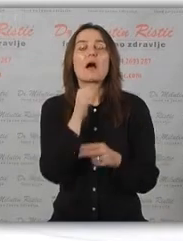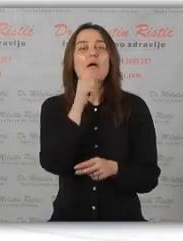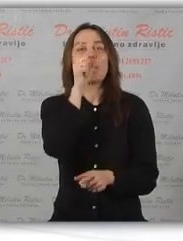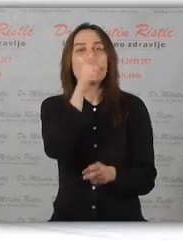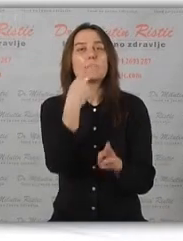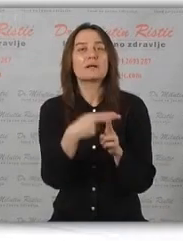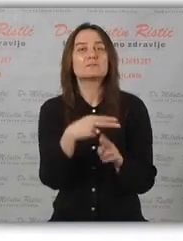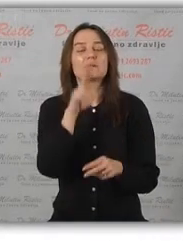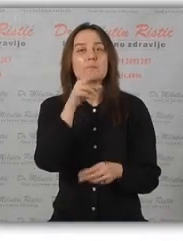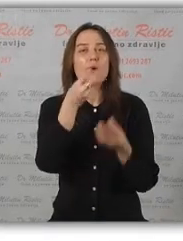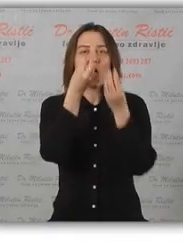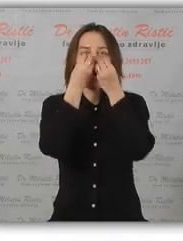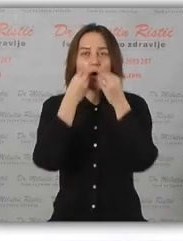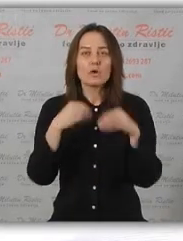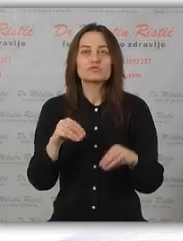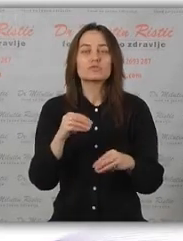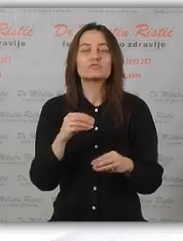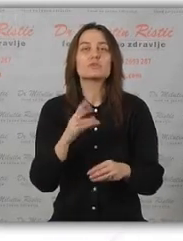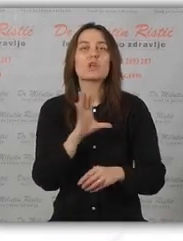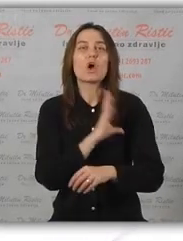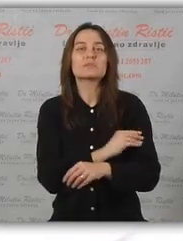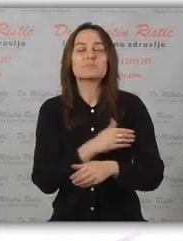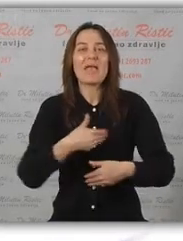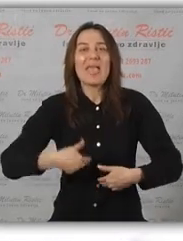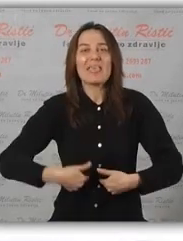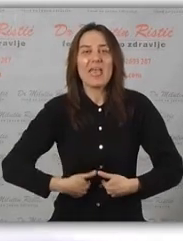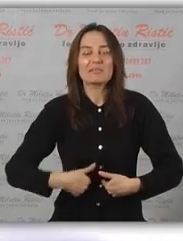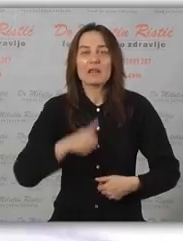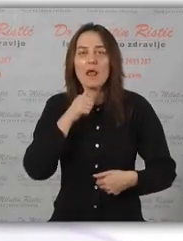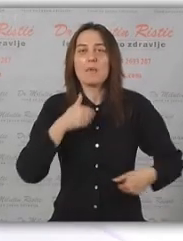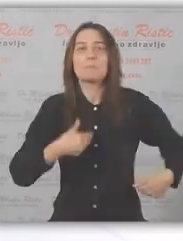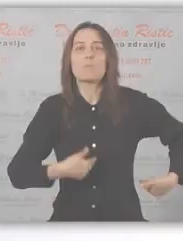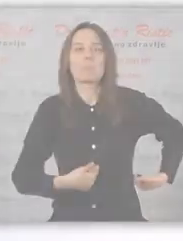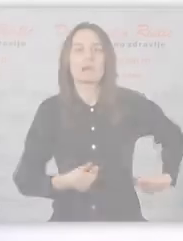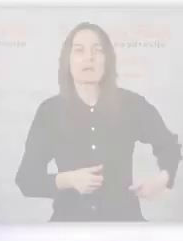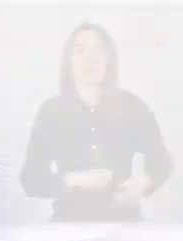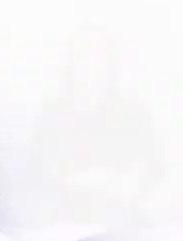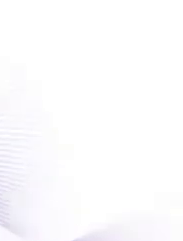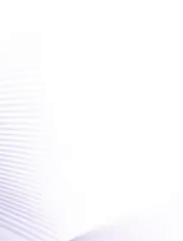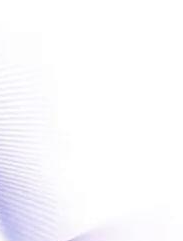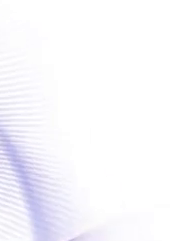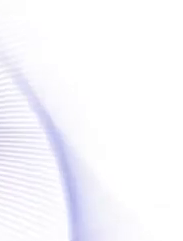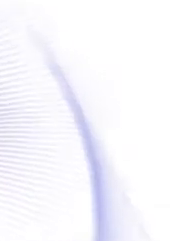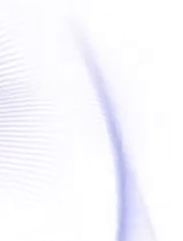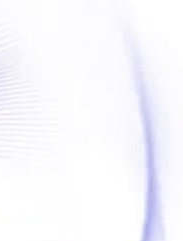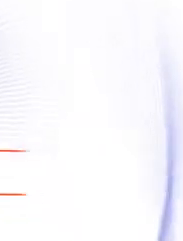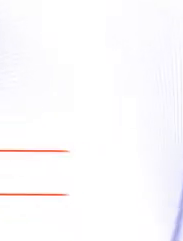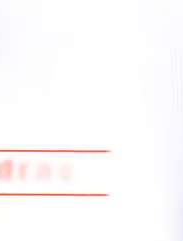kao i kod pacijenata koji imaju oštećenu ili oslabljenu funkciju jetre i bubrega.